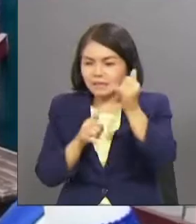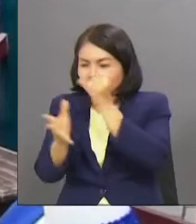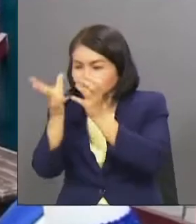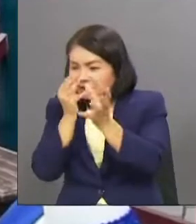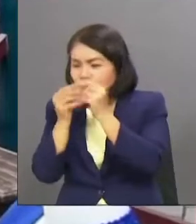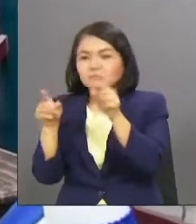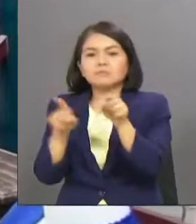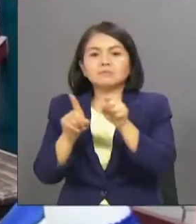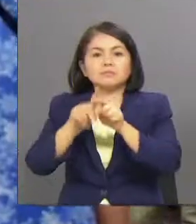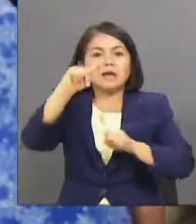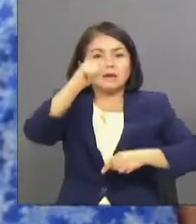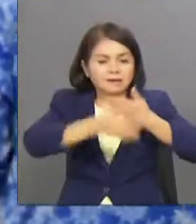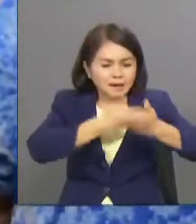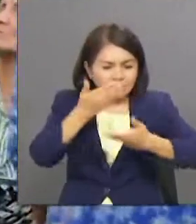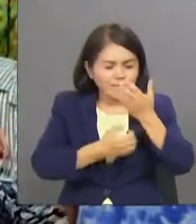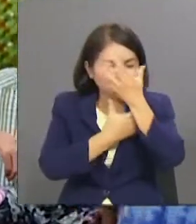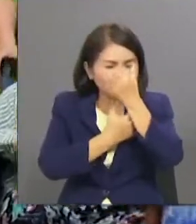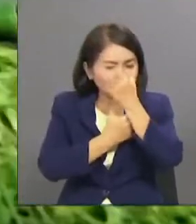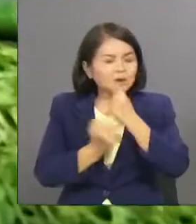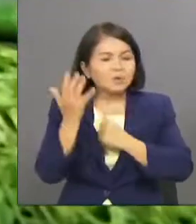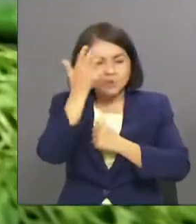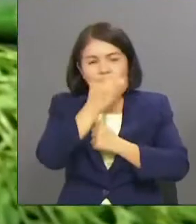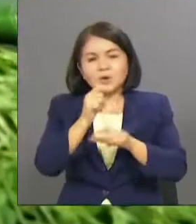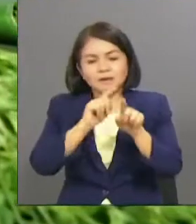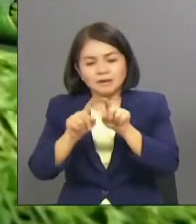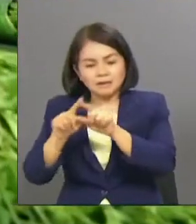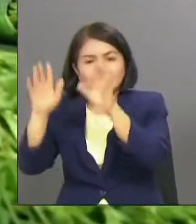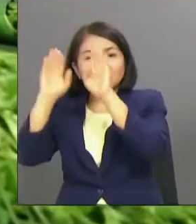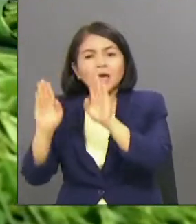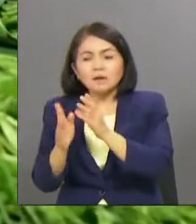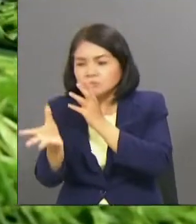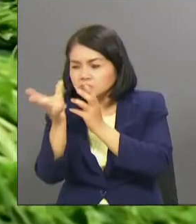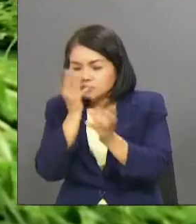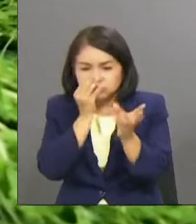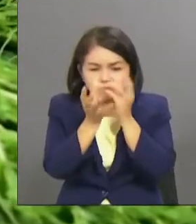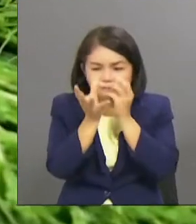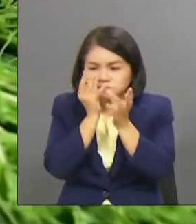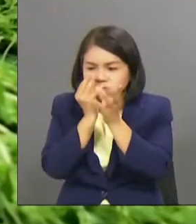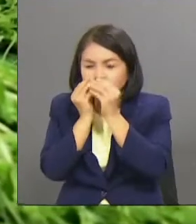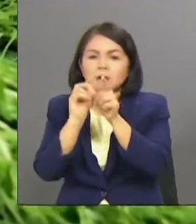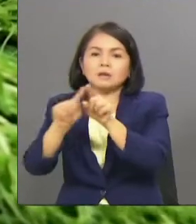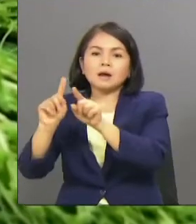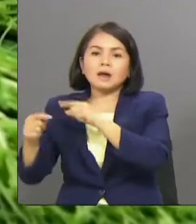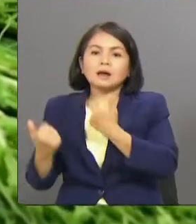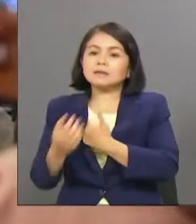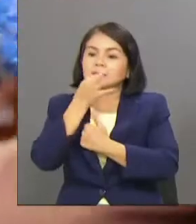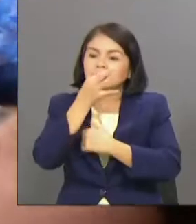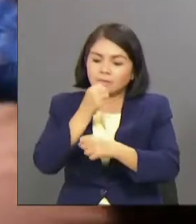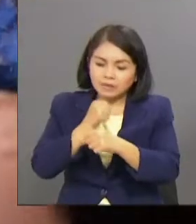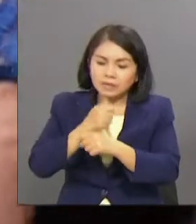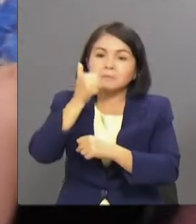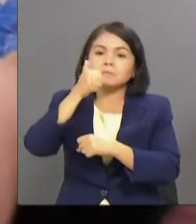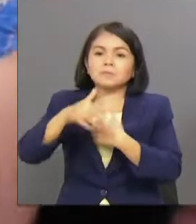เก่ายังคงคุณค่าชวนหลงใหลและยังเป็นขุมทรัพย์ความรู้มีความหมายต่อการสร้างอาชีพรวม